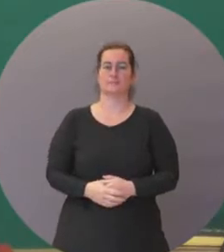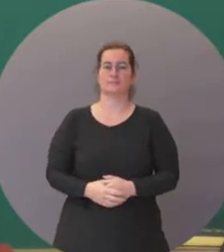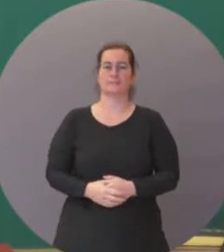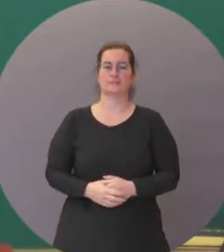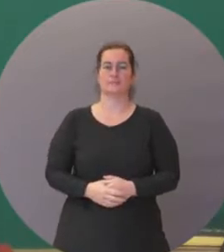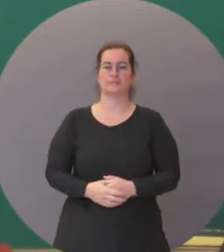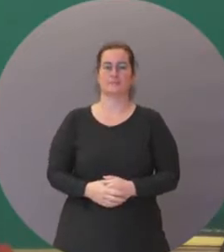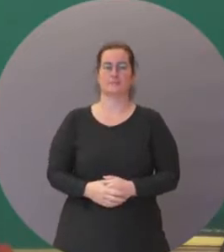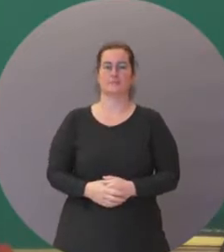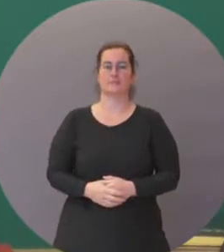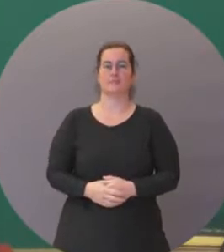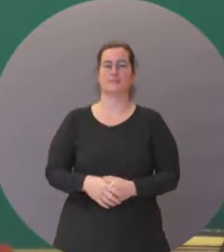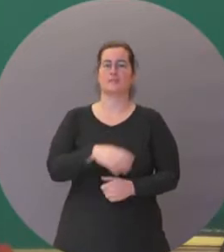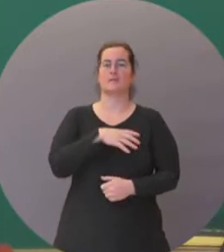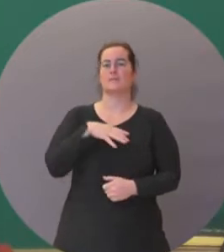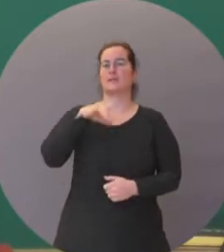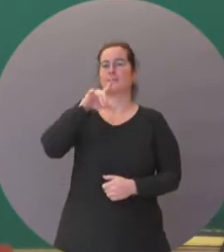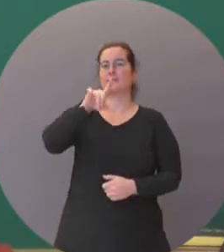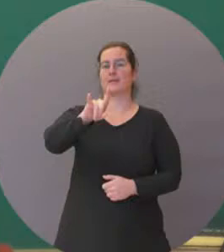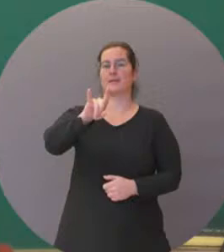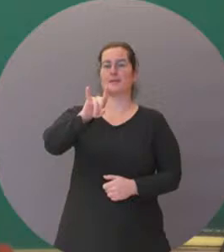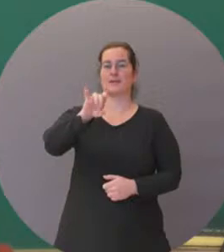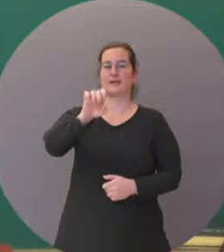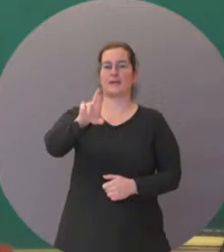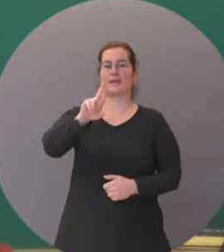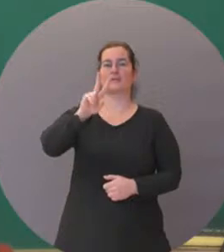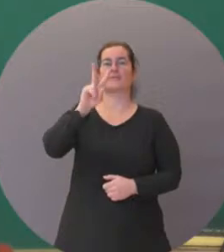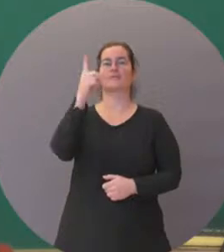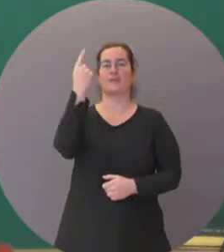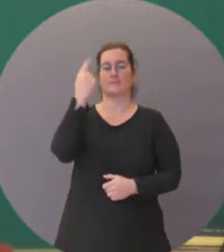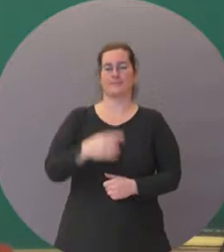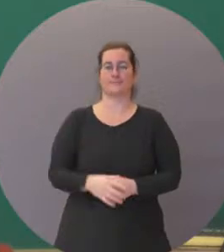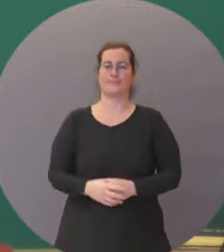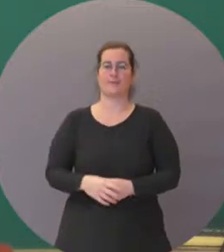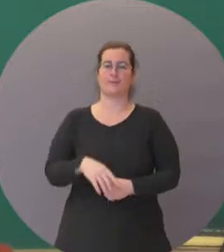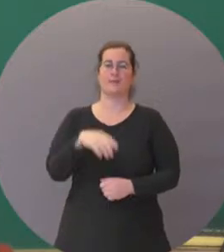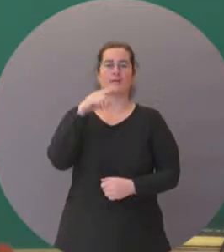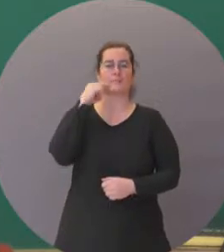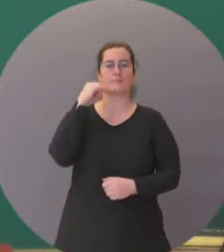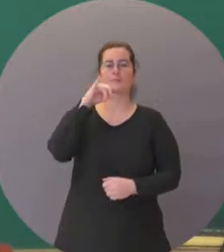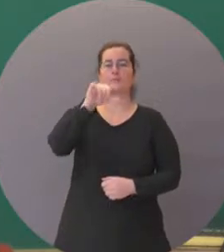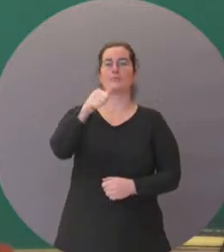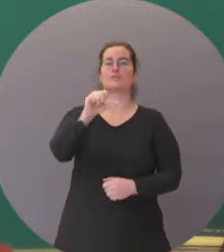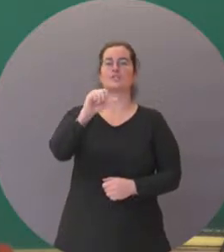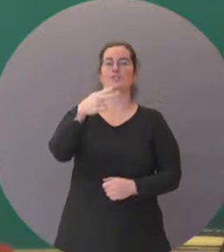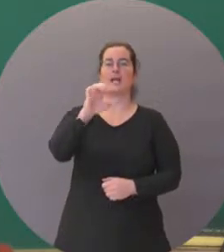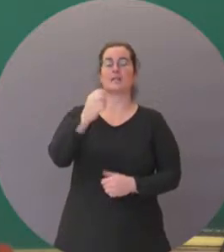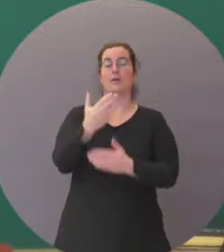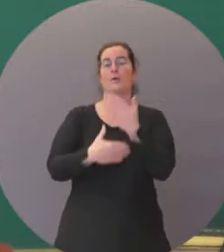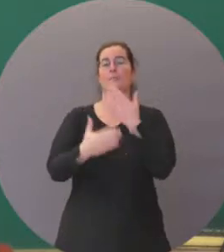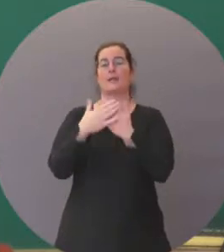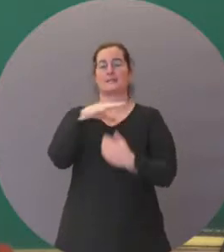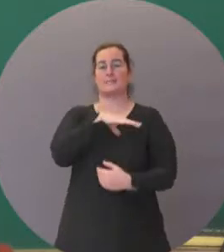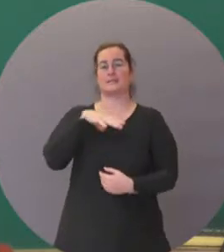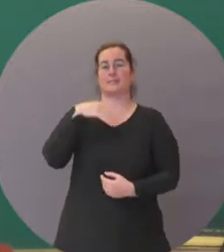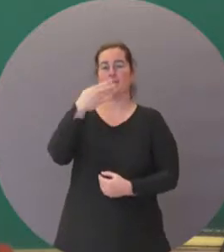Madame Hervé Sophie Monsieur Jacques Laurent pouvoir à Madame Morel